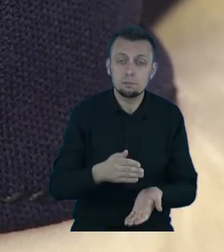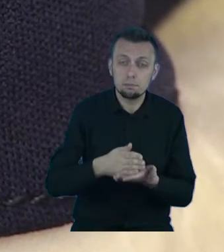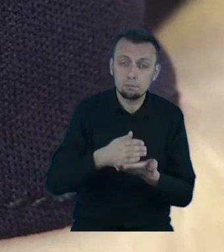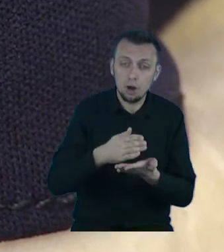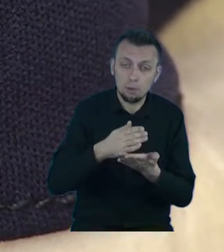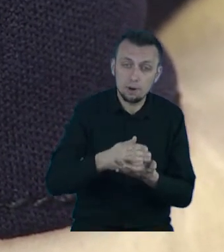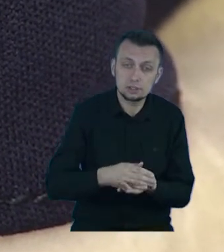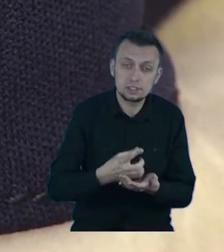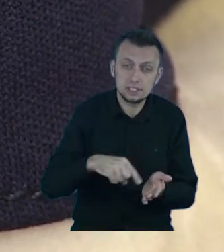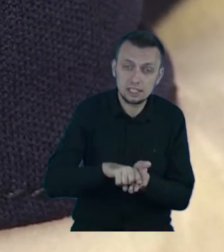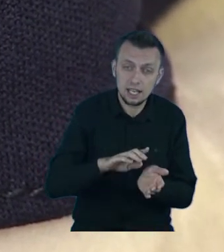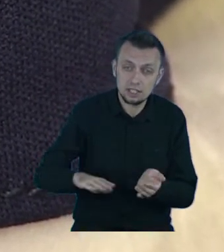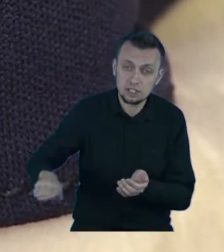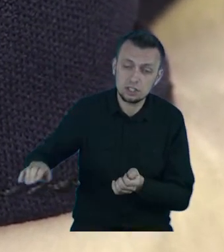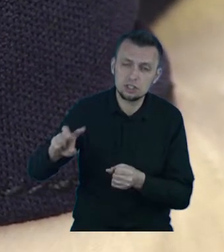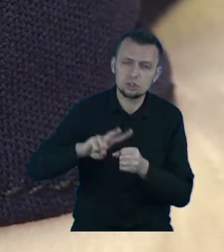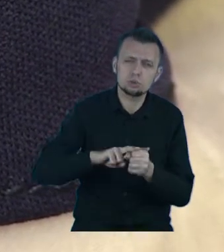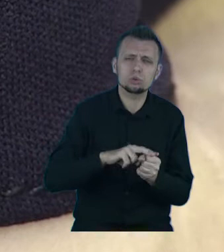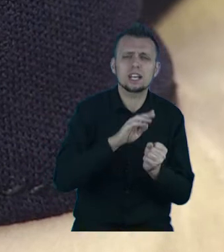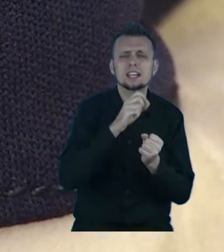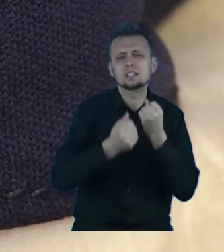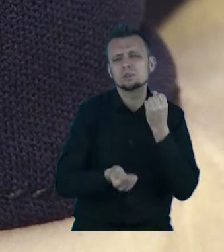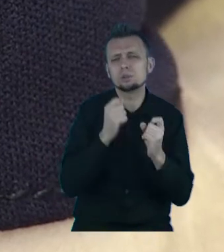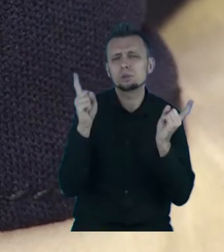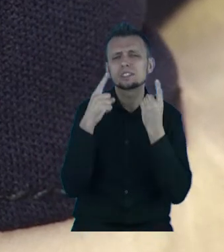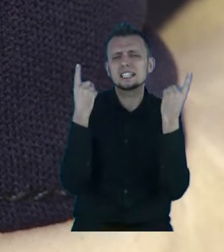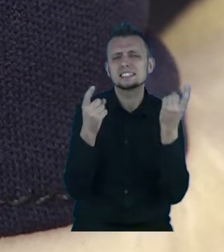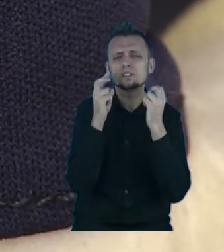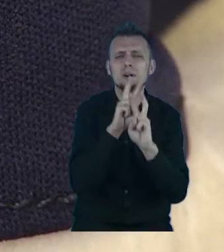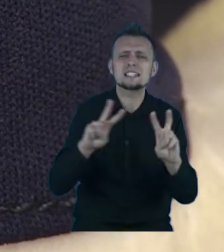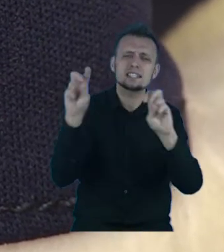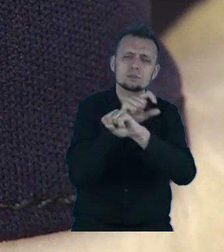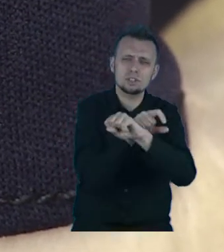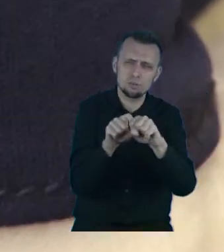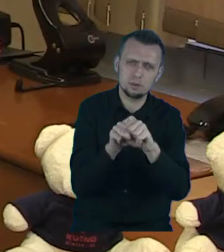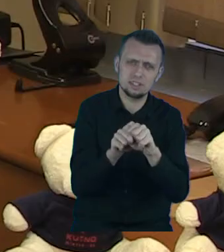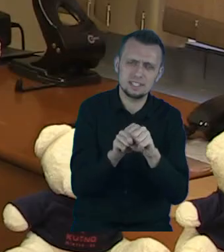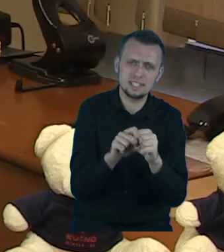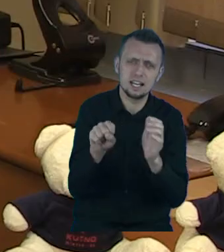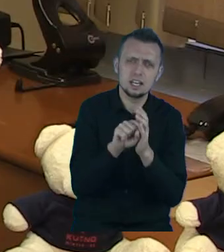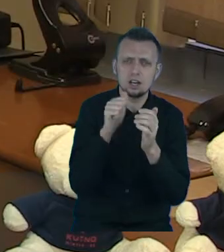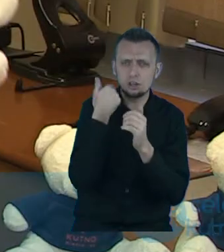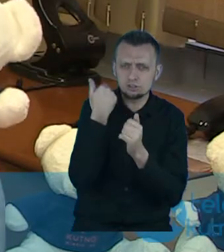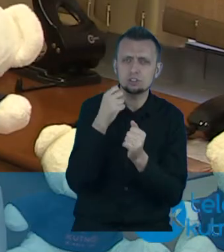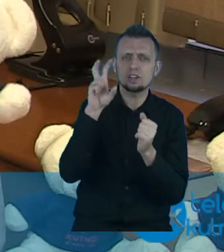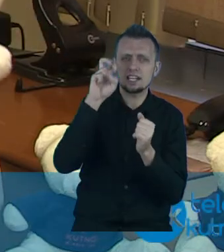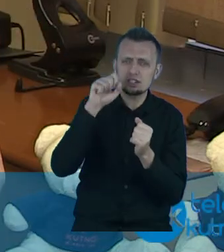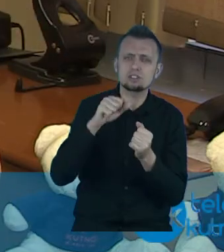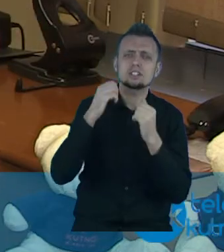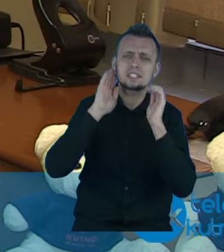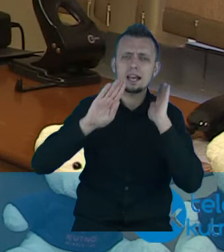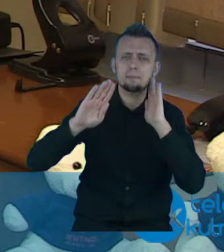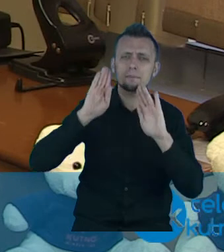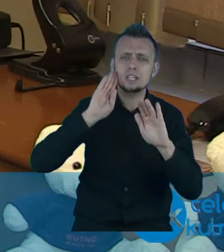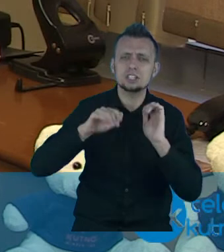znalazły się w centrum trudnych sytuacji z udziałem policji. Od wczoraj 300 takich pluszowych misi zawitało w kutnowskiej komendzie. Są